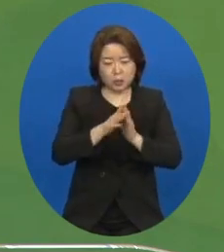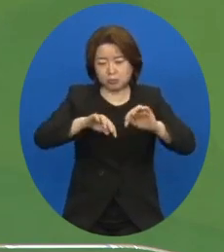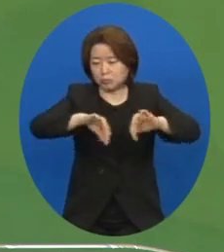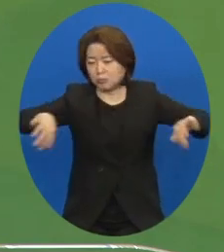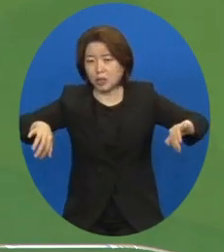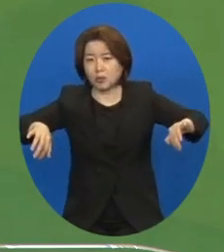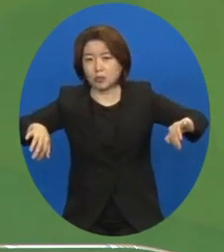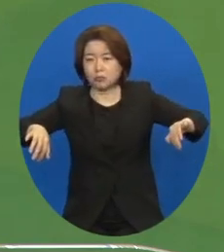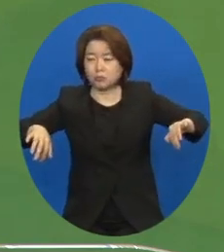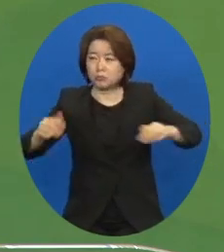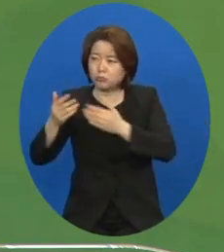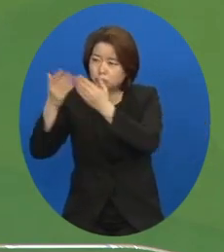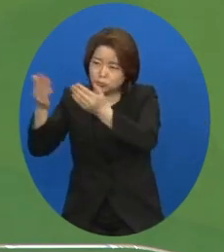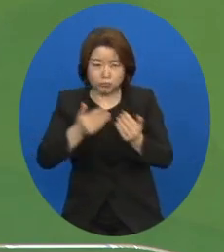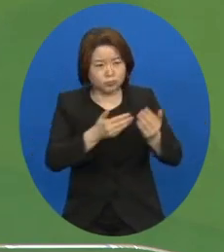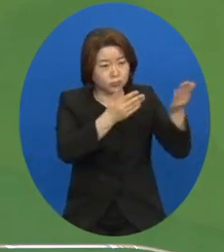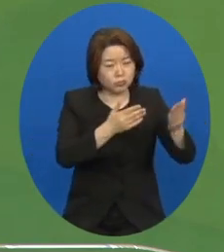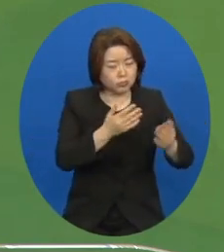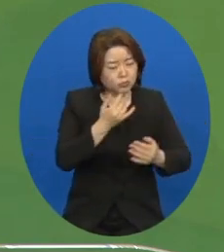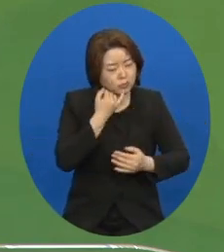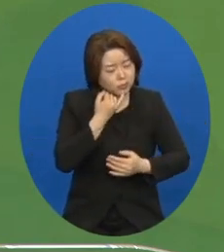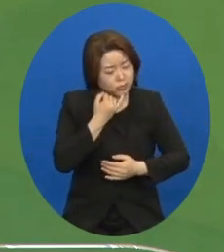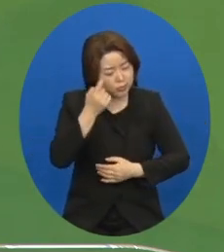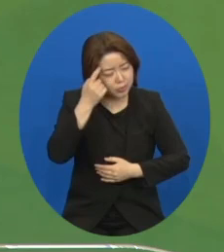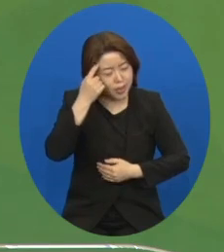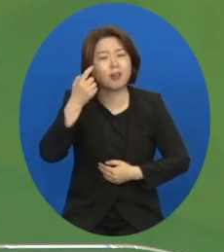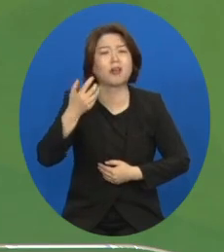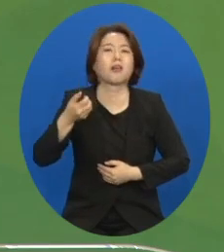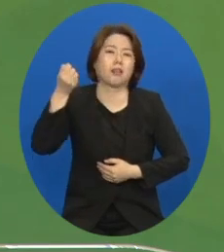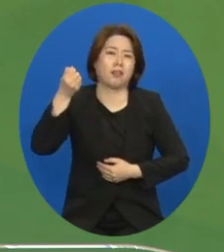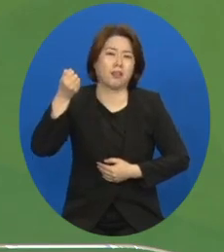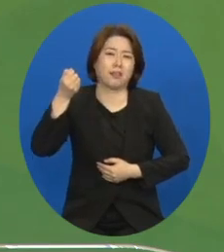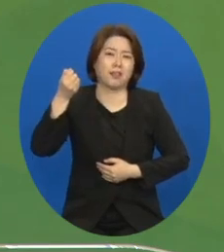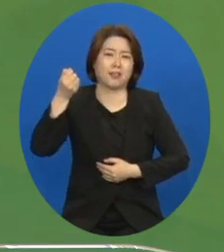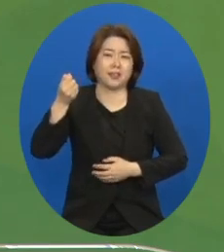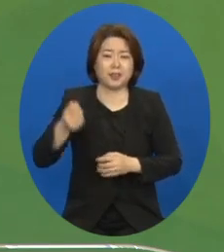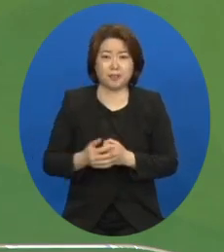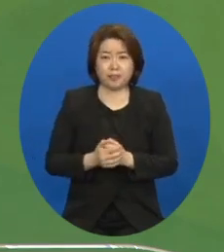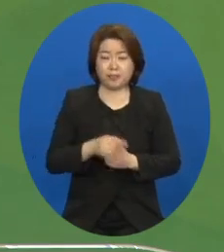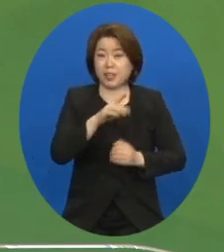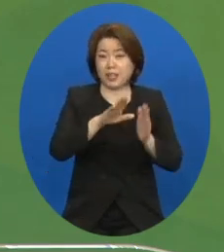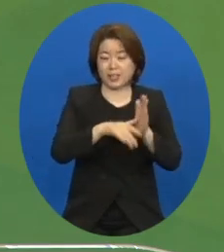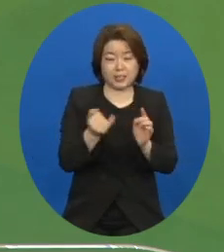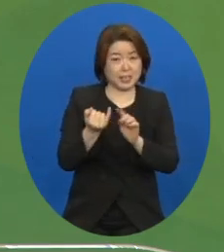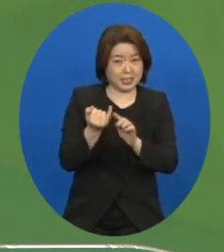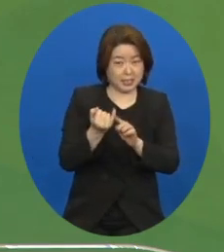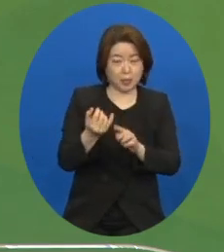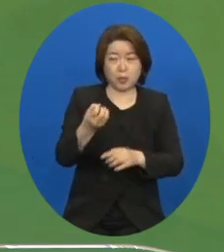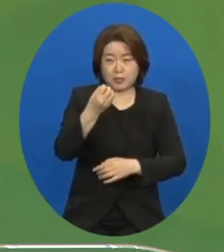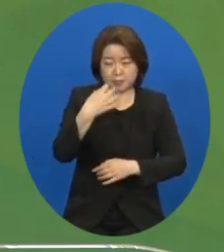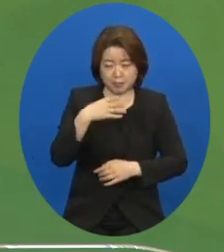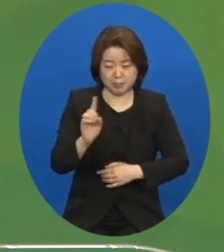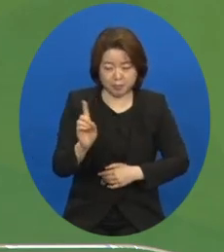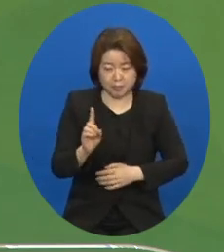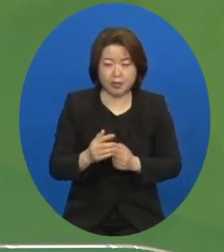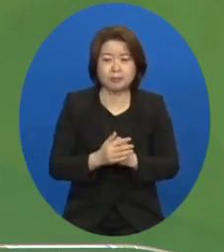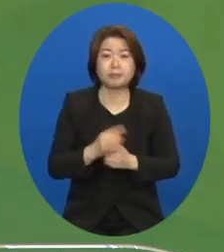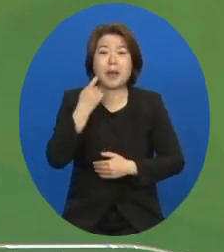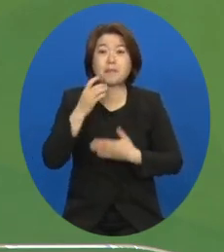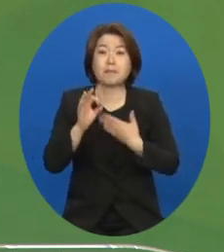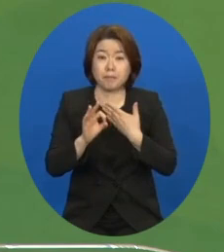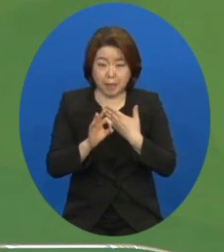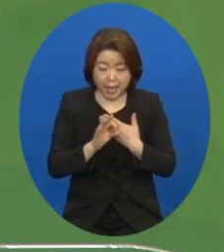해도 되지 않느냐 그렇게 생각도 들었다는 거예요. 그때 사모님께서 하시는 이야기가 만약에